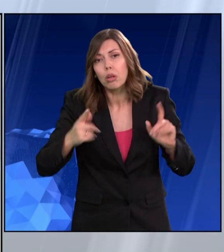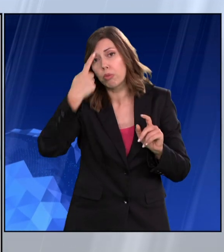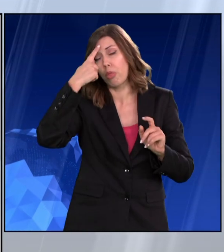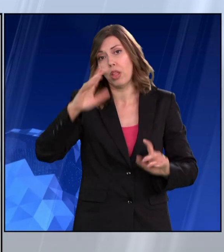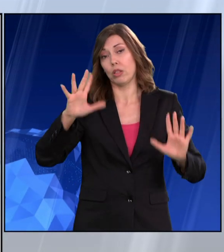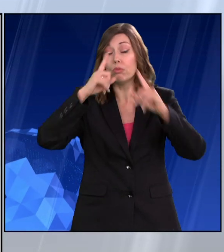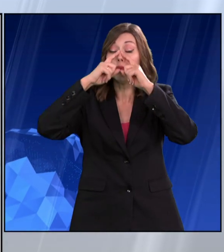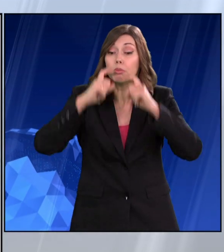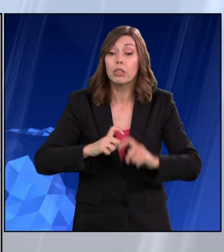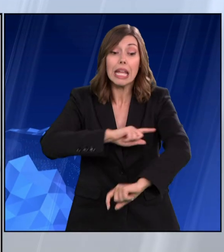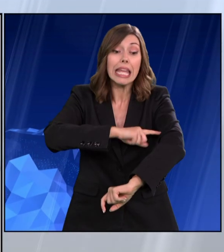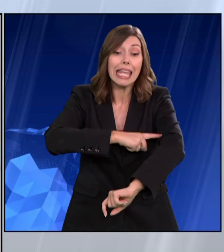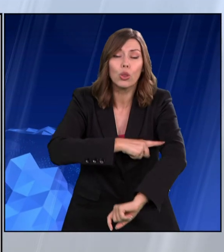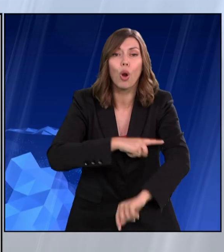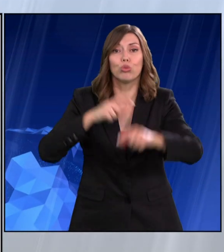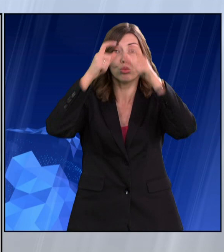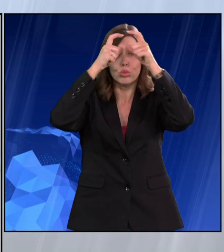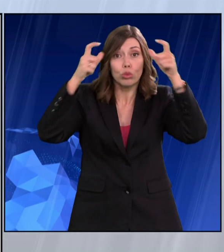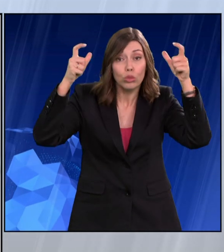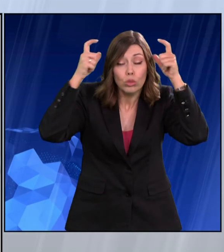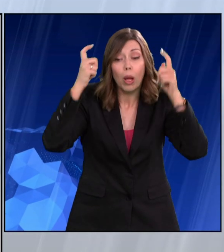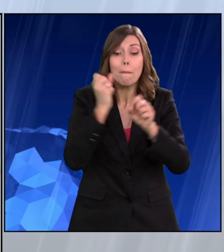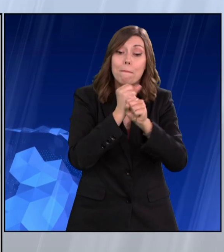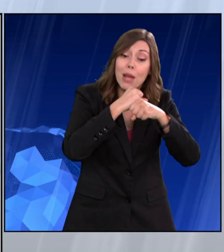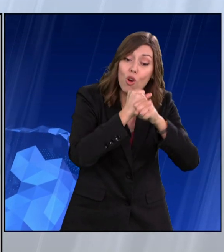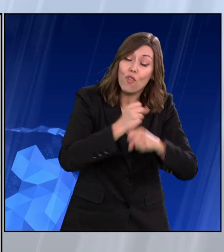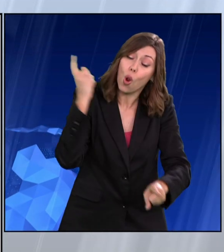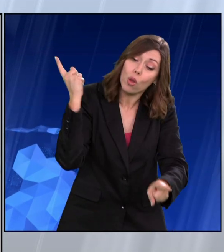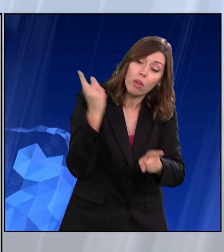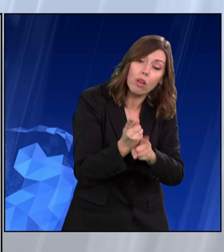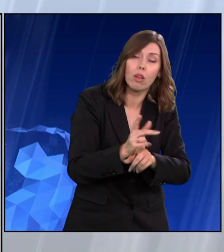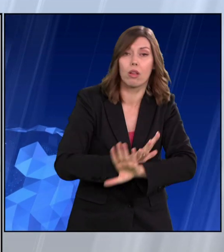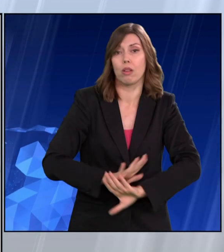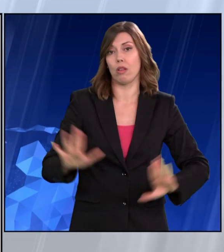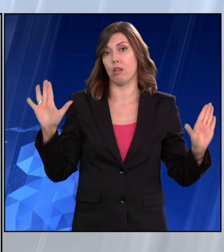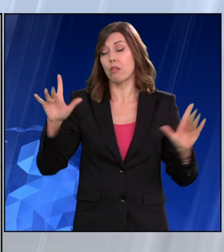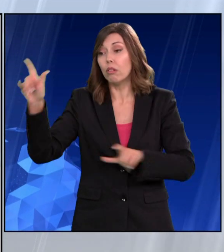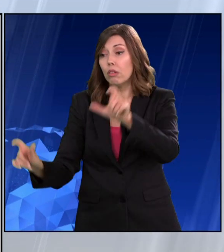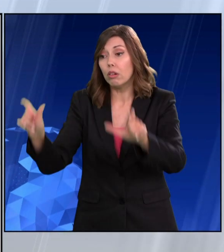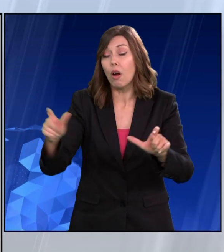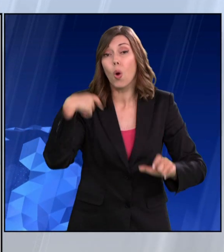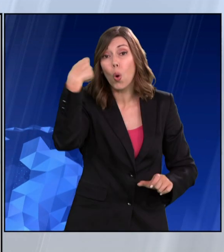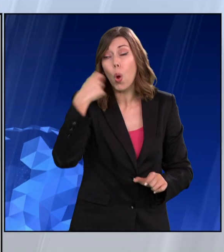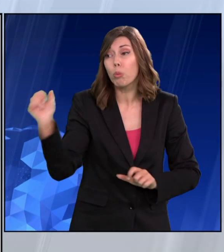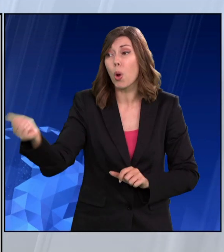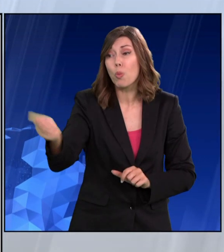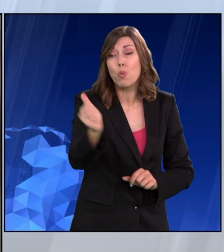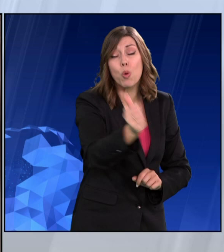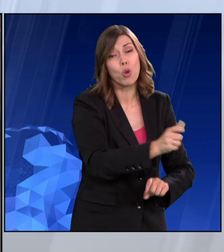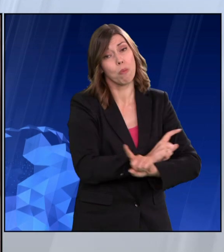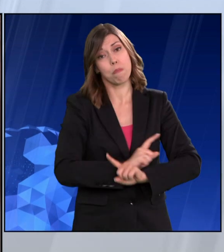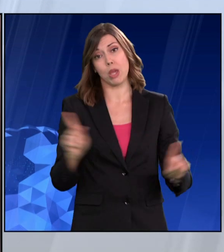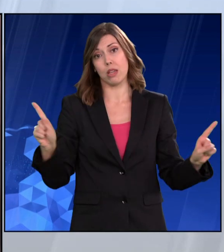υγειονομικό προσωπικό που είναι ο γιατρός, είναι οι μικροβιολόγοι, είναι οι νοσηλευτές στα διαγνωστικά κέντρα, στα κέντρα υγείας και στα